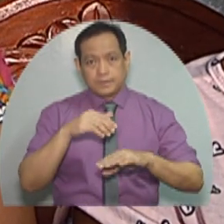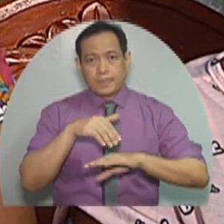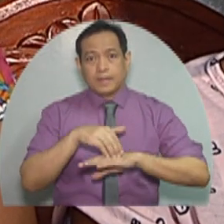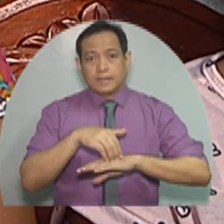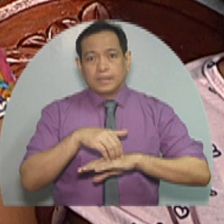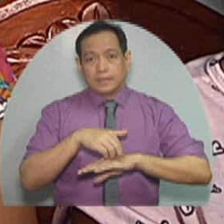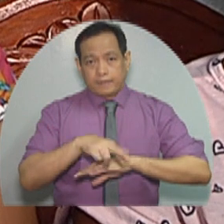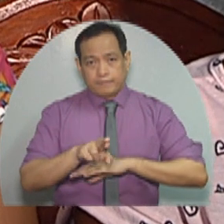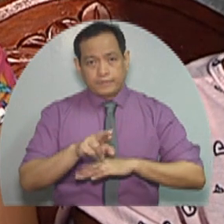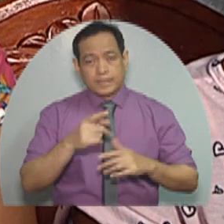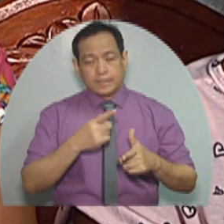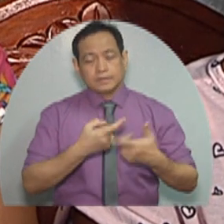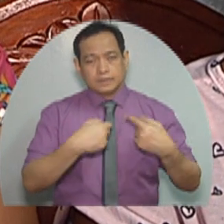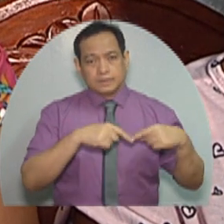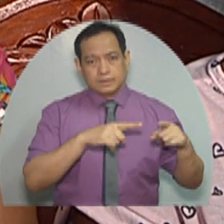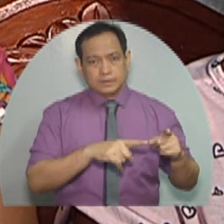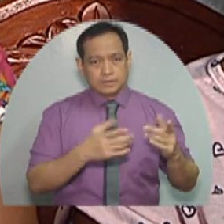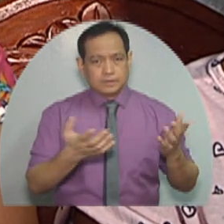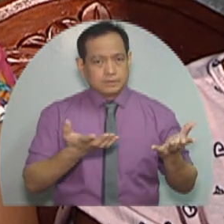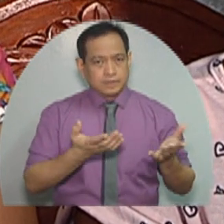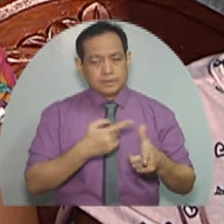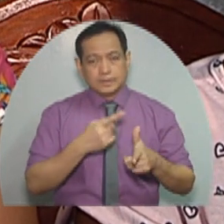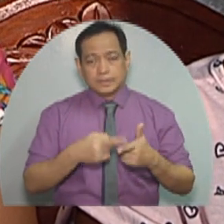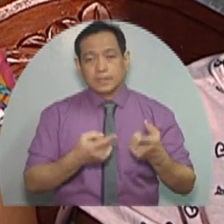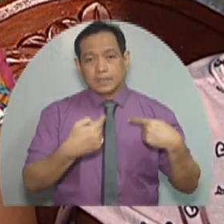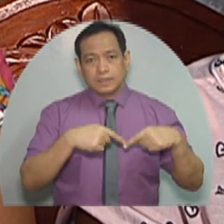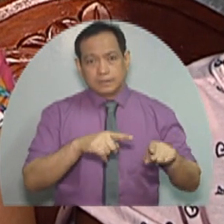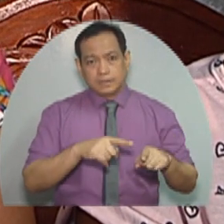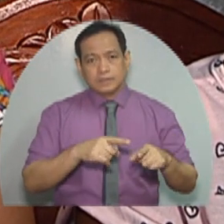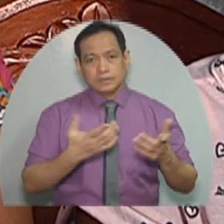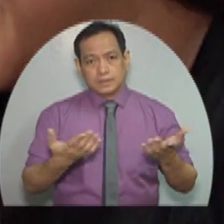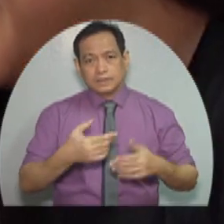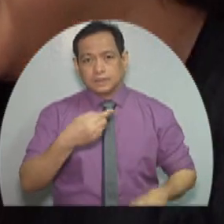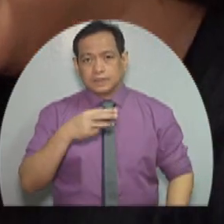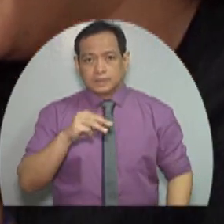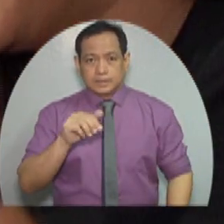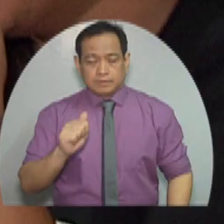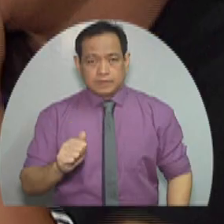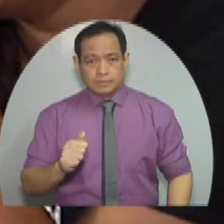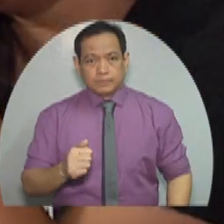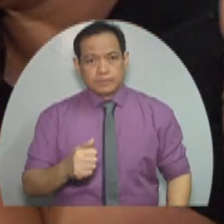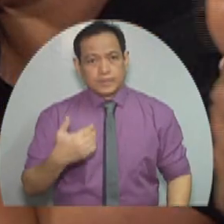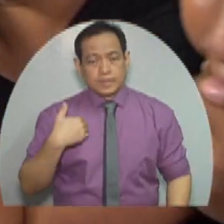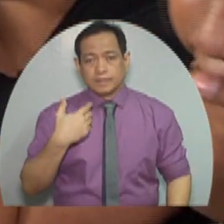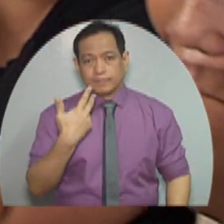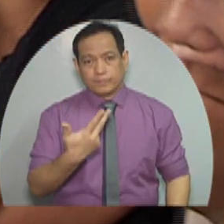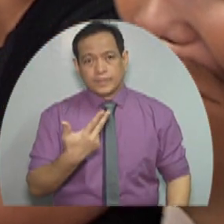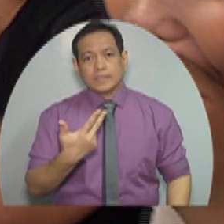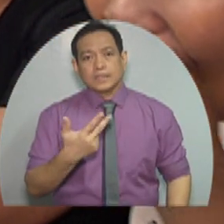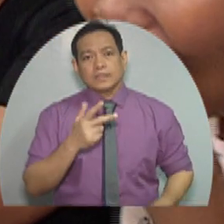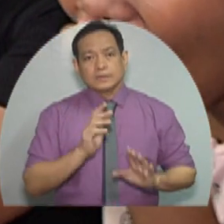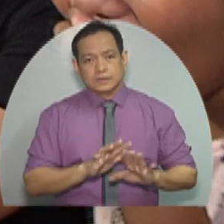referral, puntahan mo itong ano. Kaya pumunta ako ng GMA. 3 silang magkakapatid,